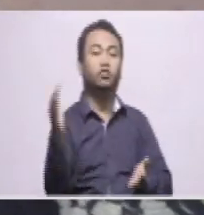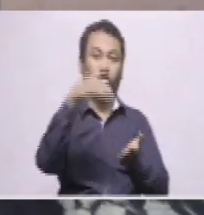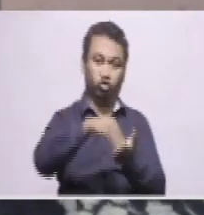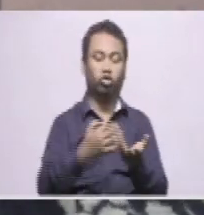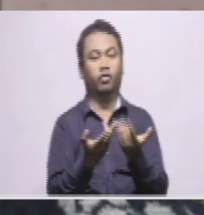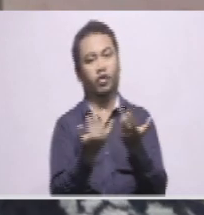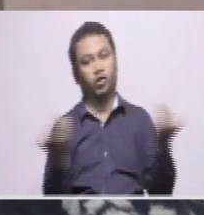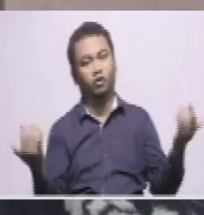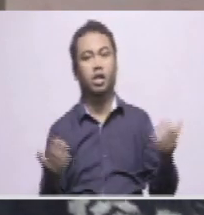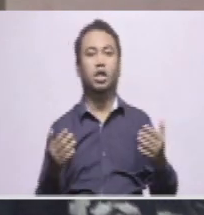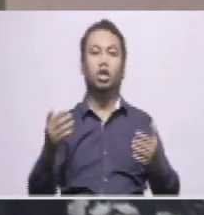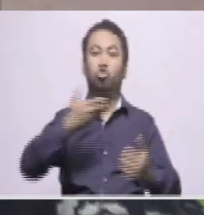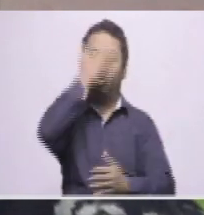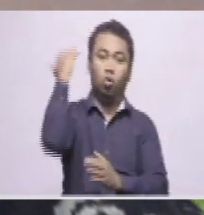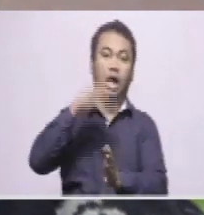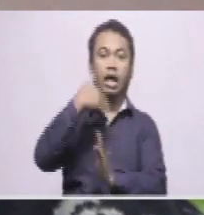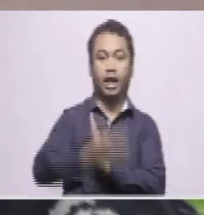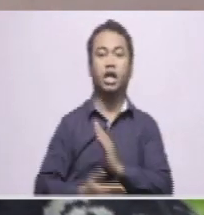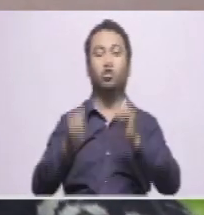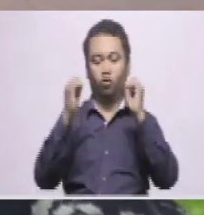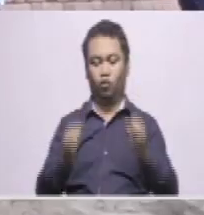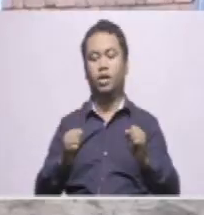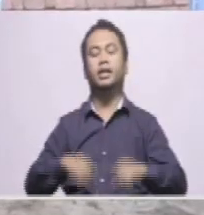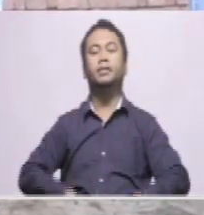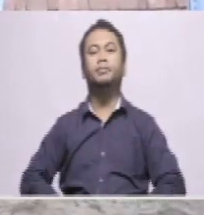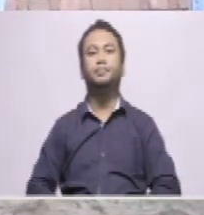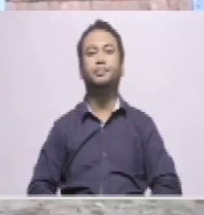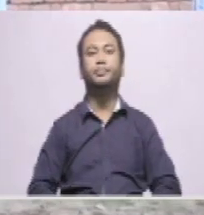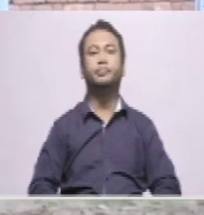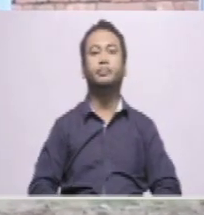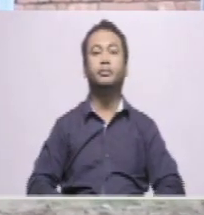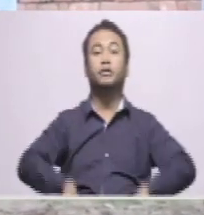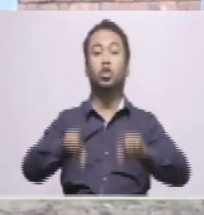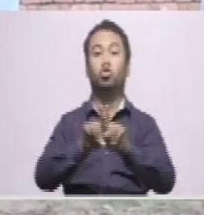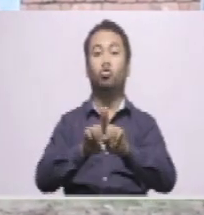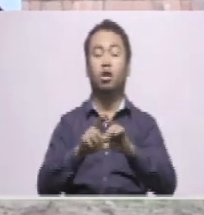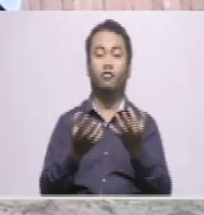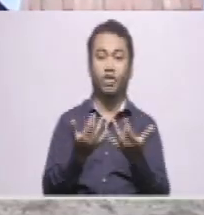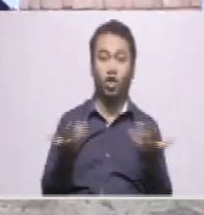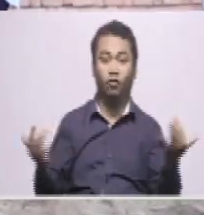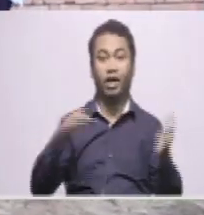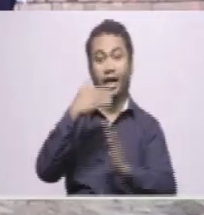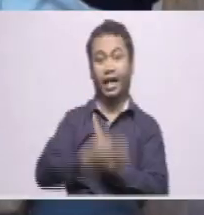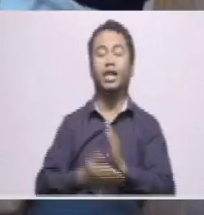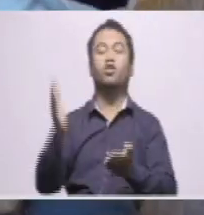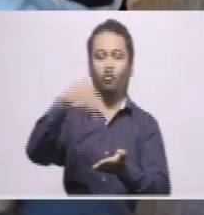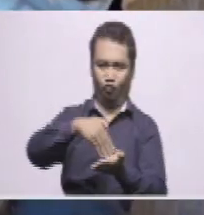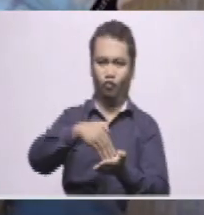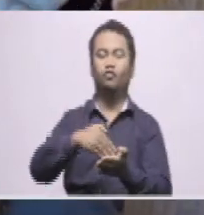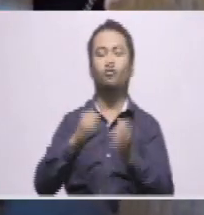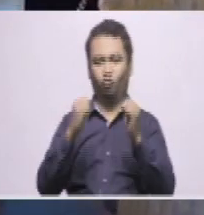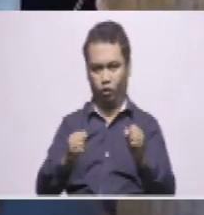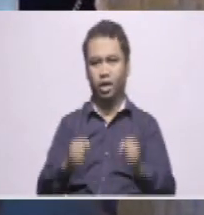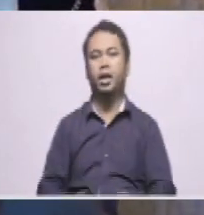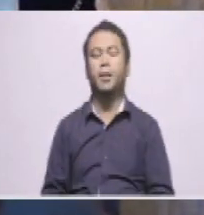ny mambra rehetra andeha mandraikitra ny tsirairay avy. Efa vonona ihany koa ny pitsopitso ny atrehana ny fanisambato amin'ny hariva.